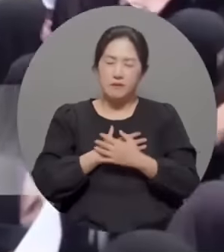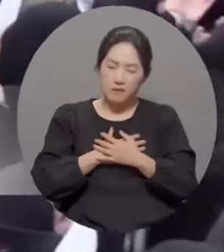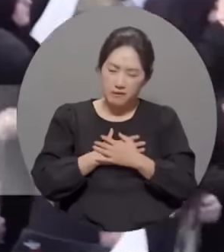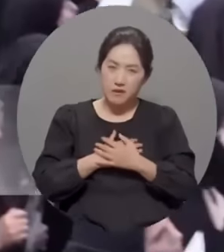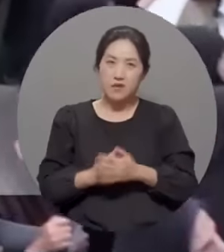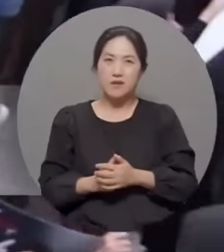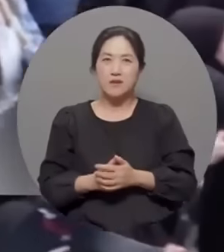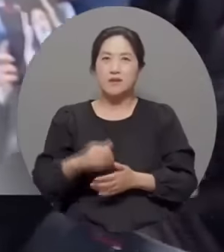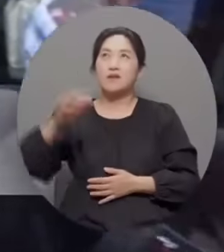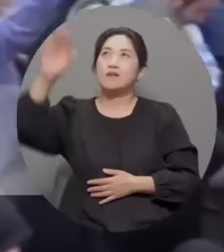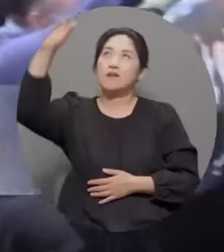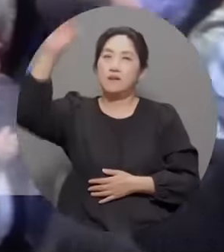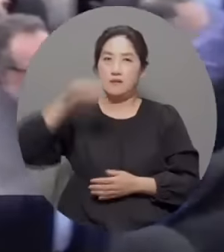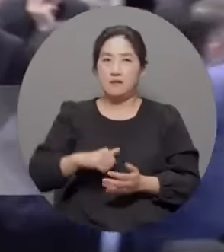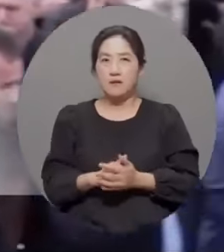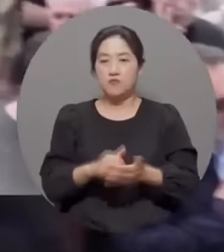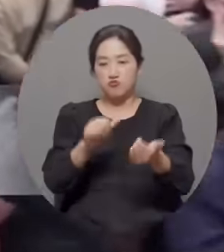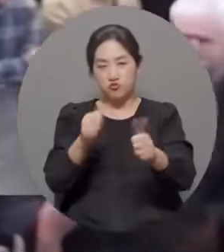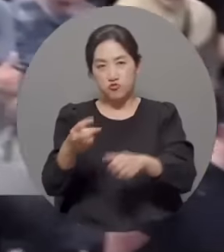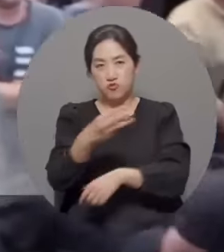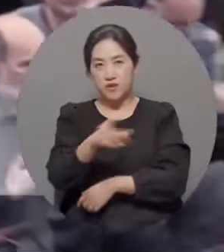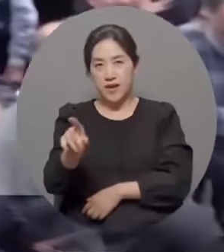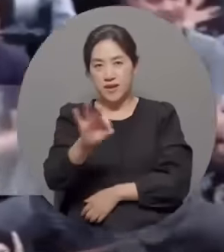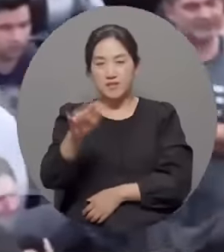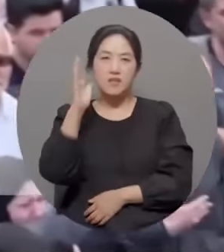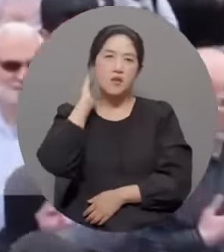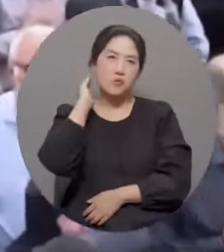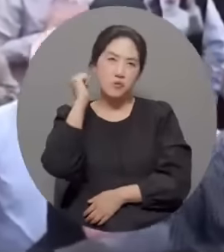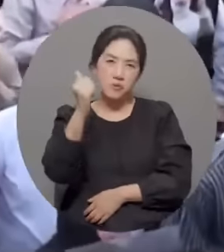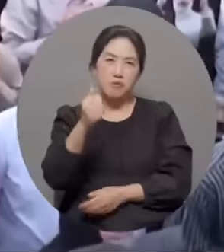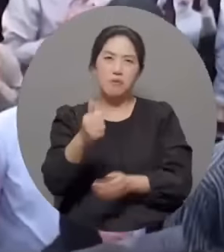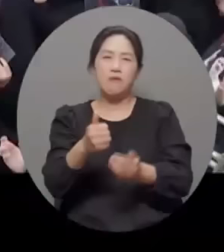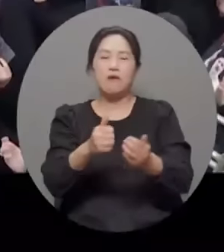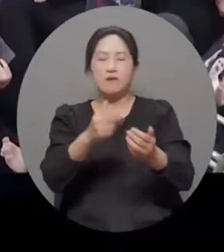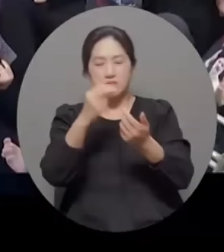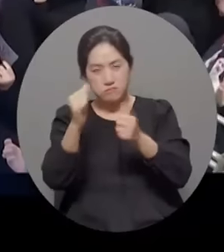한 손을 들어 숨진 라이시 대통령을 애도하고 있습니다.